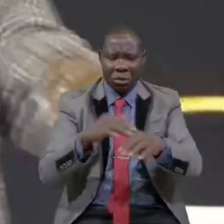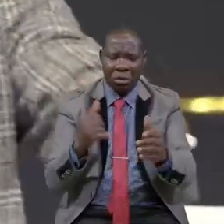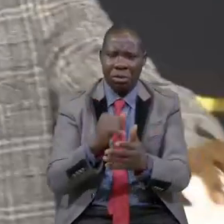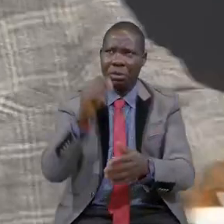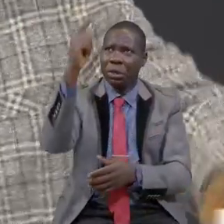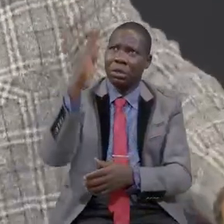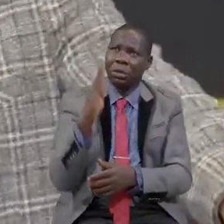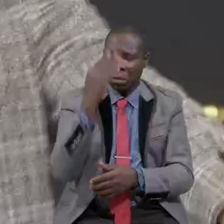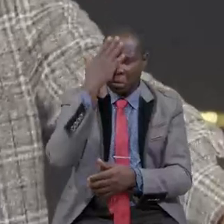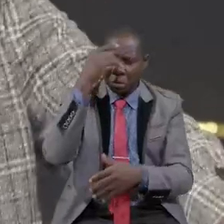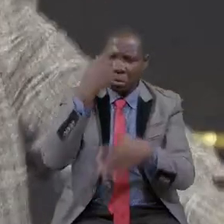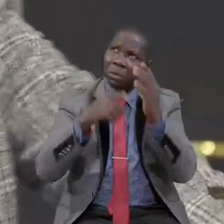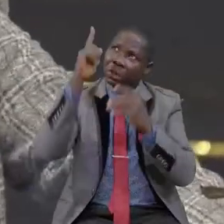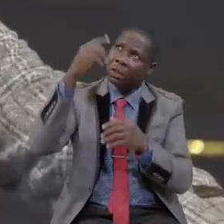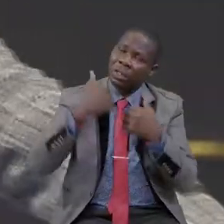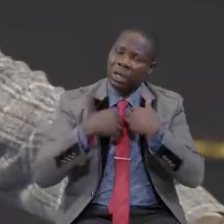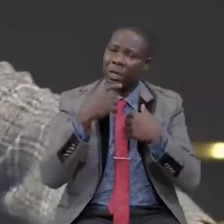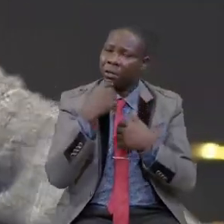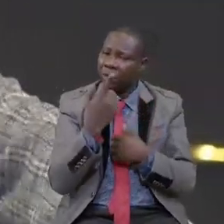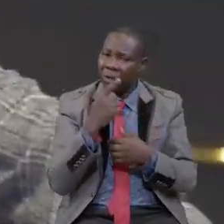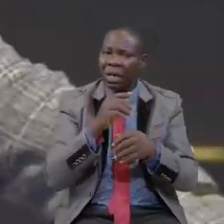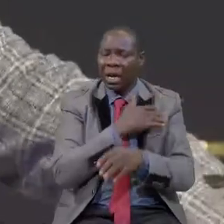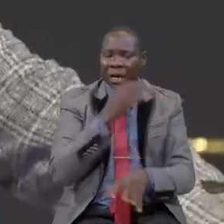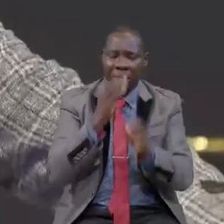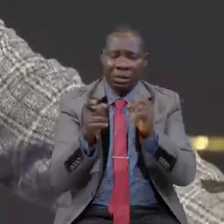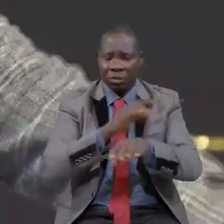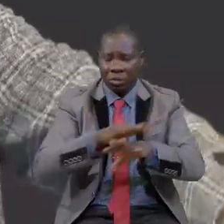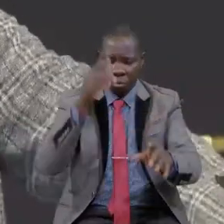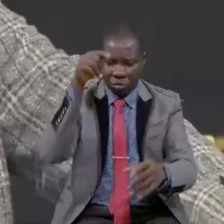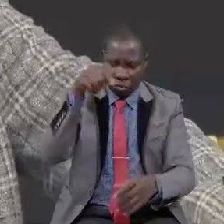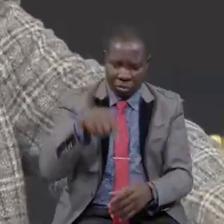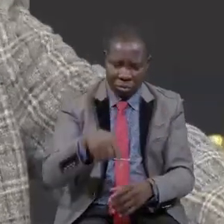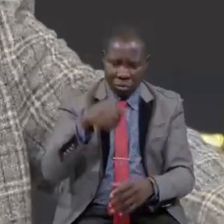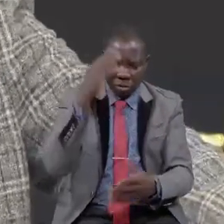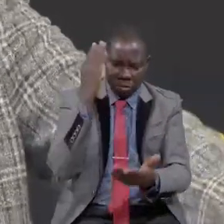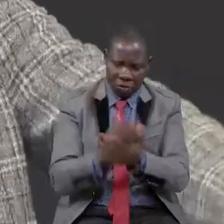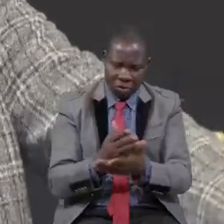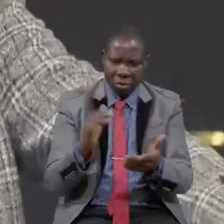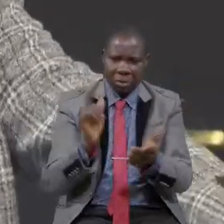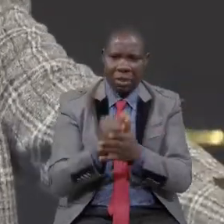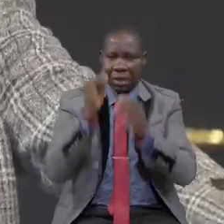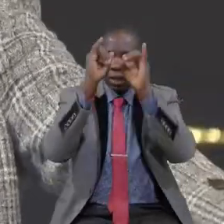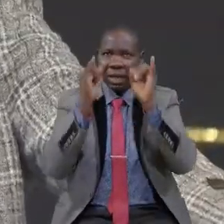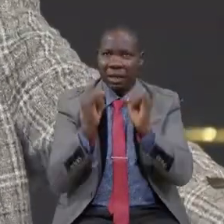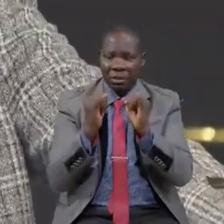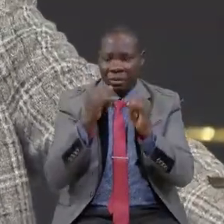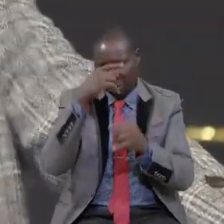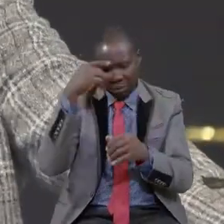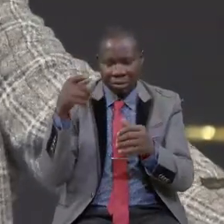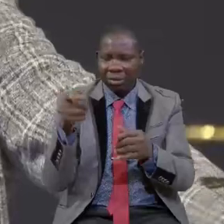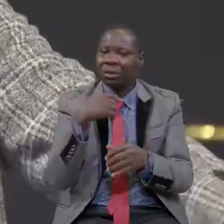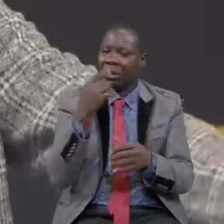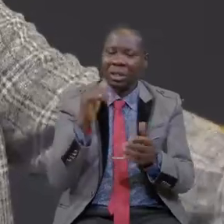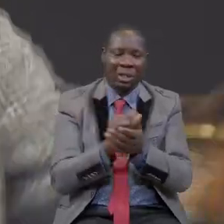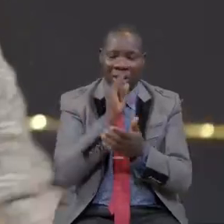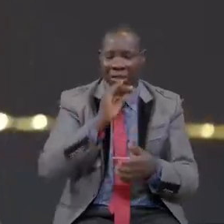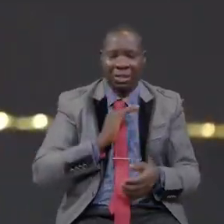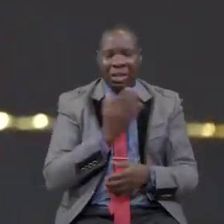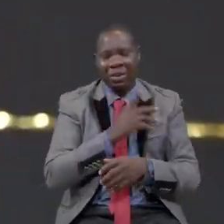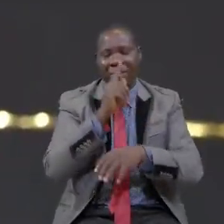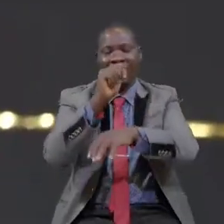dit. Et si tu ne laisses pas l'idolâtrie, parce que tu dis, ah, ça c'est notre culture, ça c'est